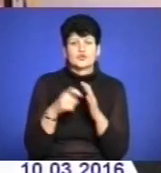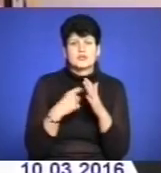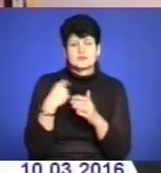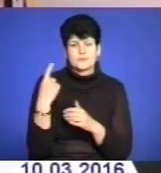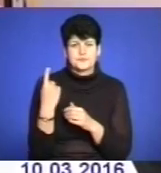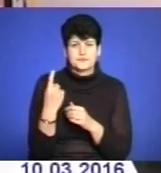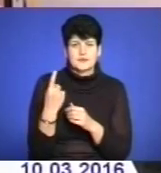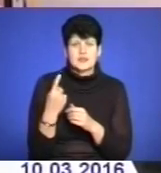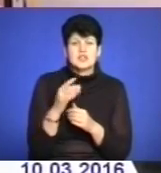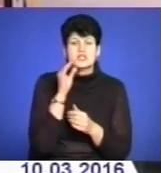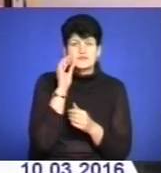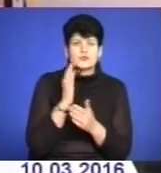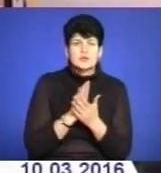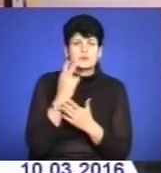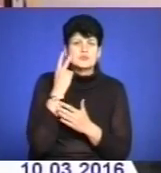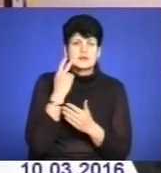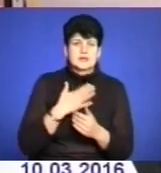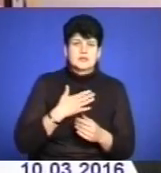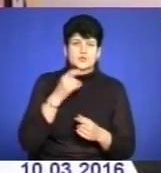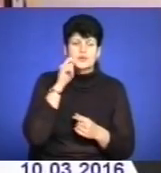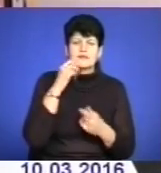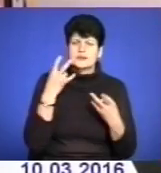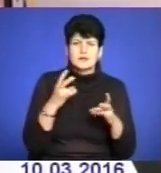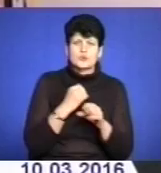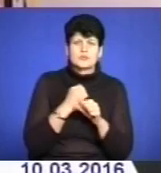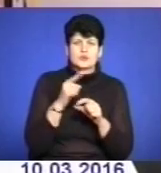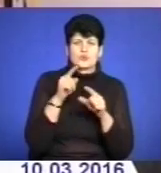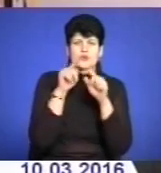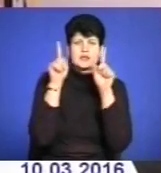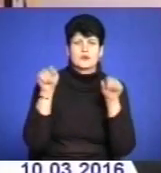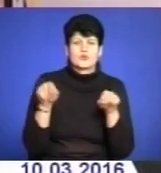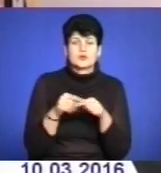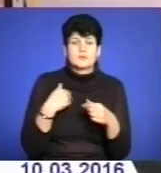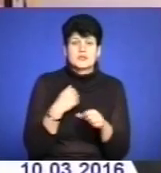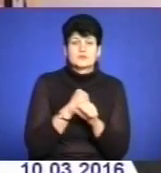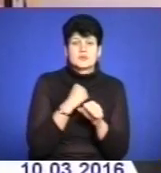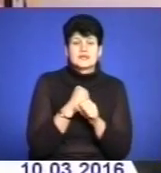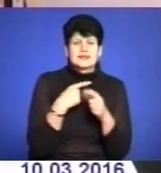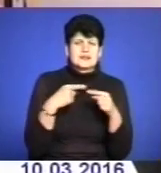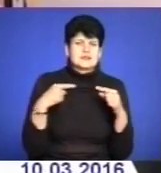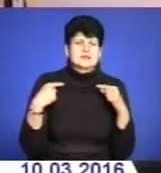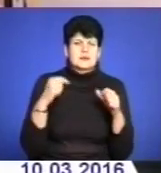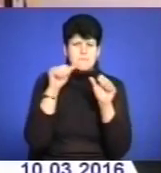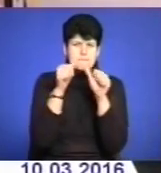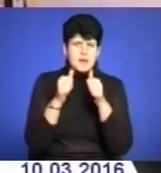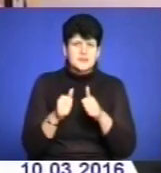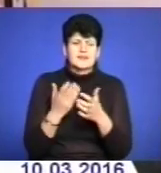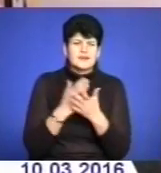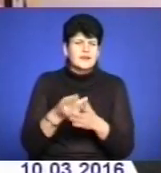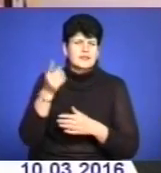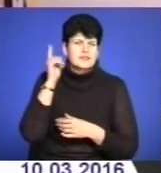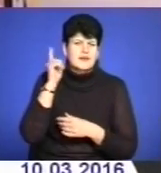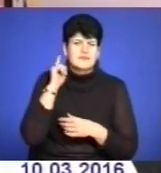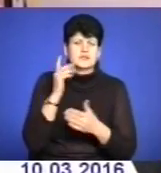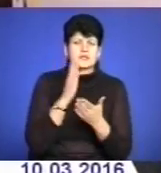вічним для нас, українців, але не треба дійсності робити з нього ікону. Для того ми сфотографували ці всі пам'ятники, і тут є найдавніші, які є на